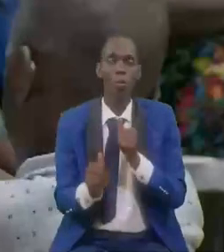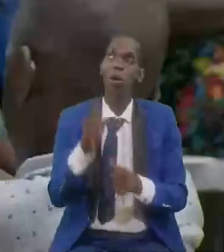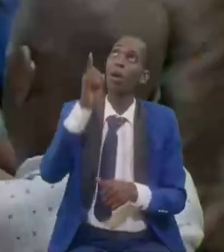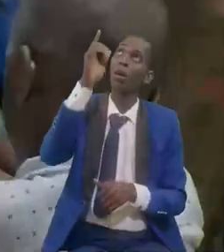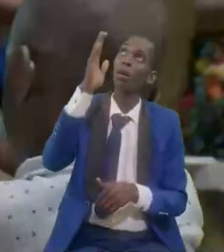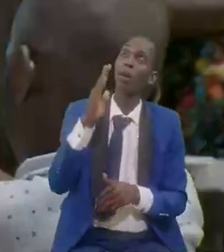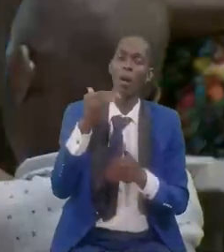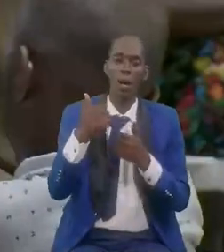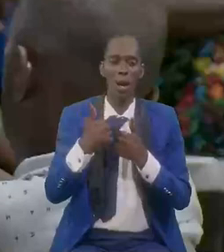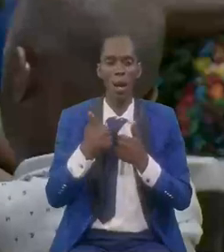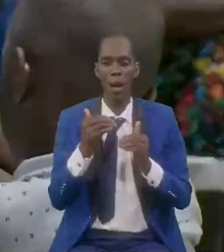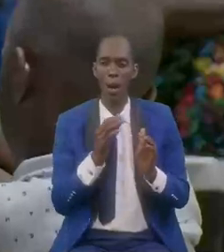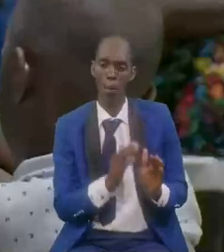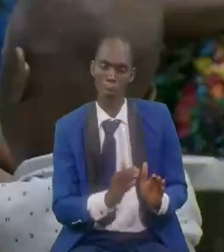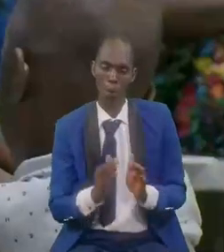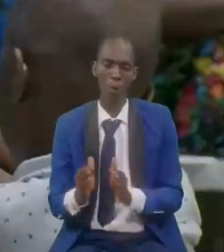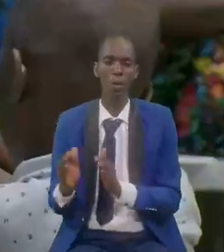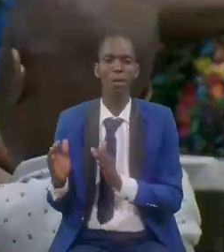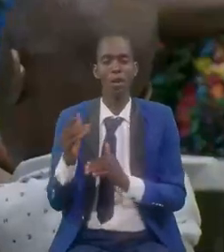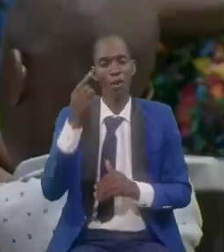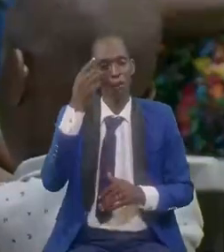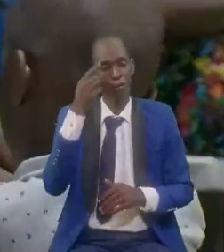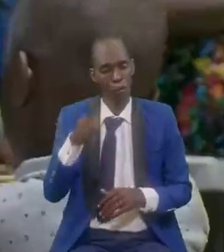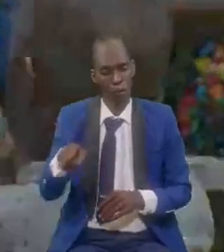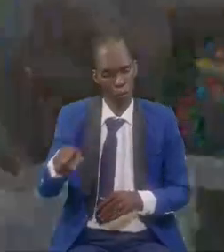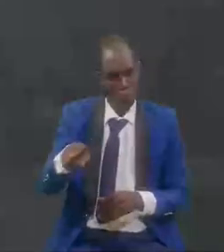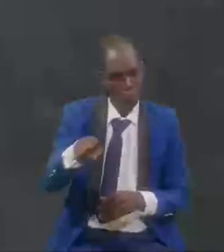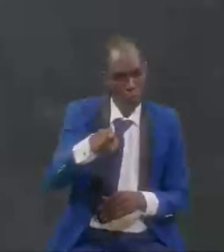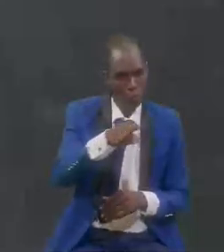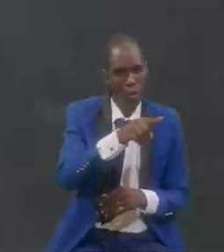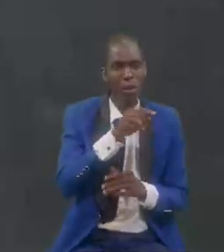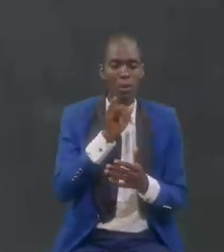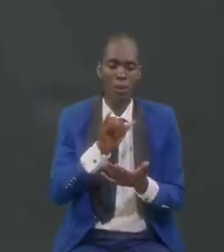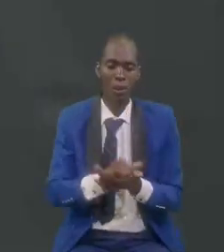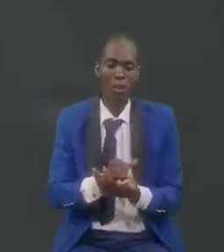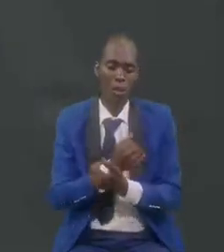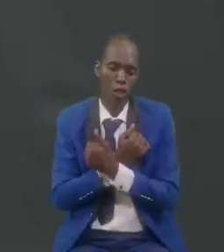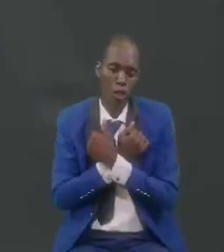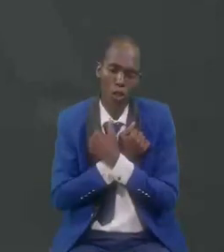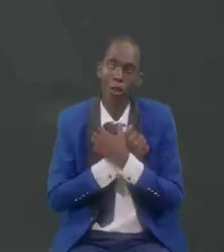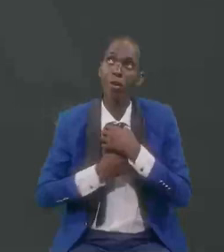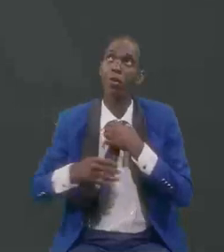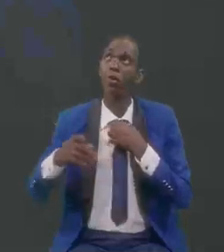a préparées pour ceux qui l'aiment.